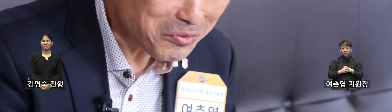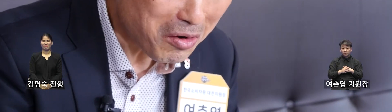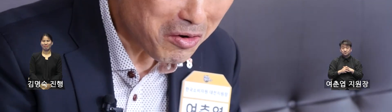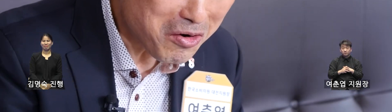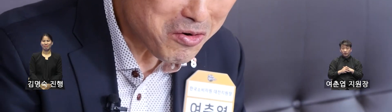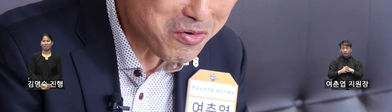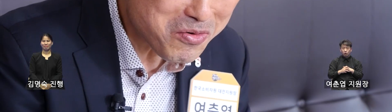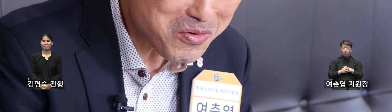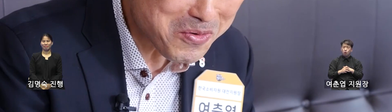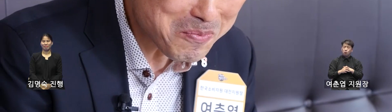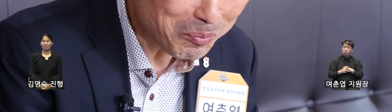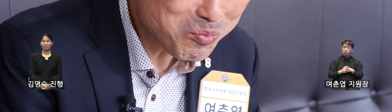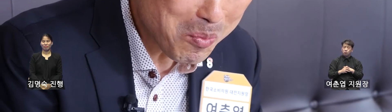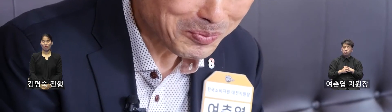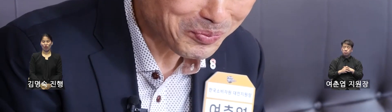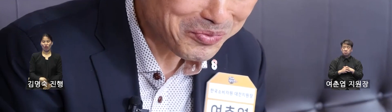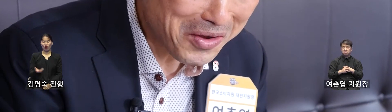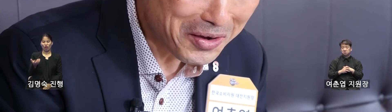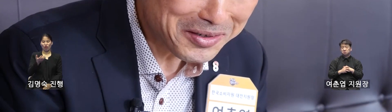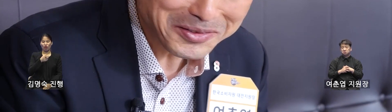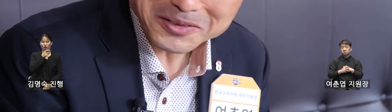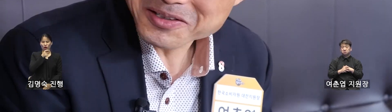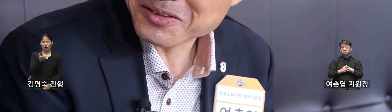와, 국물이 진짜